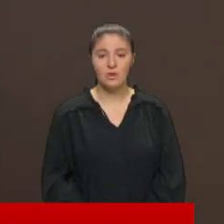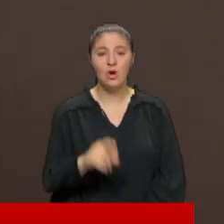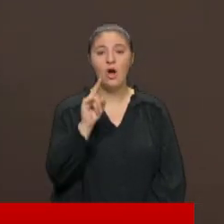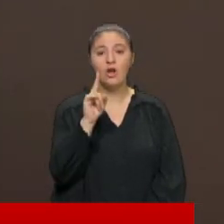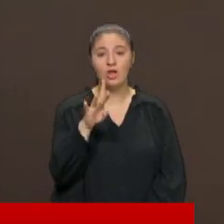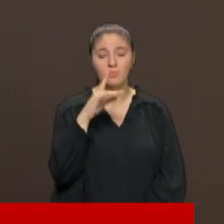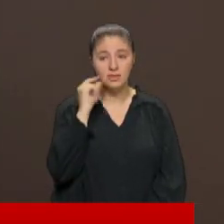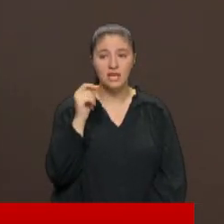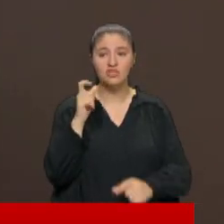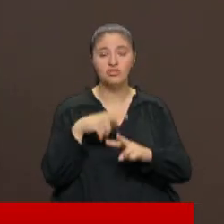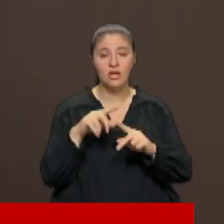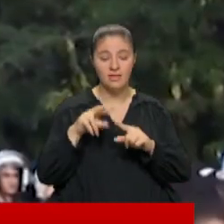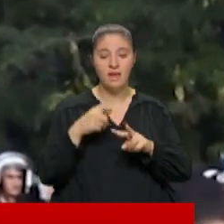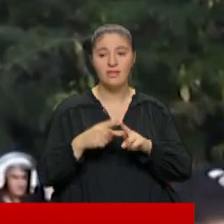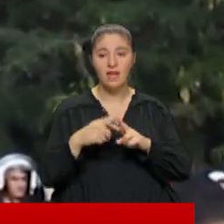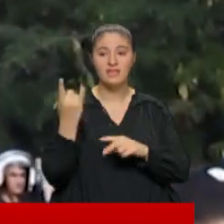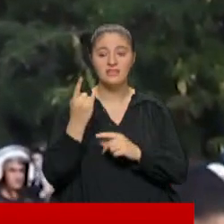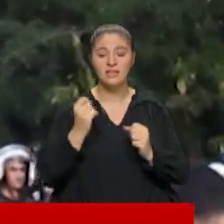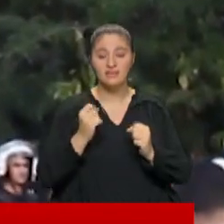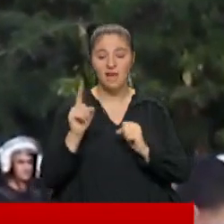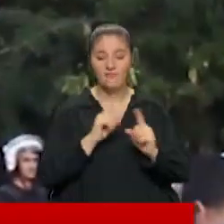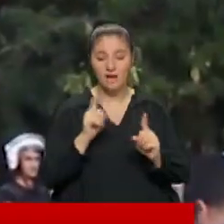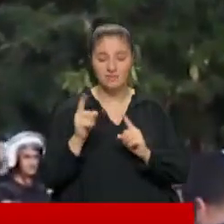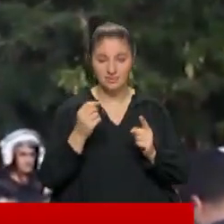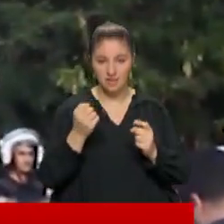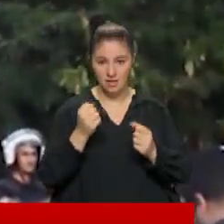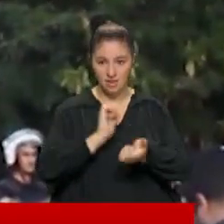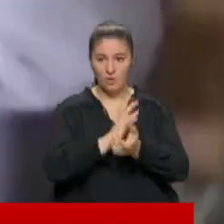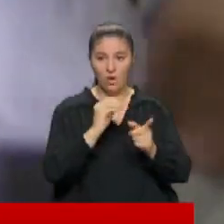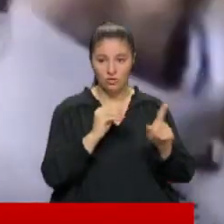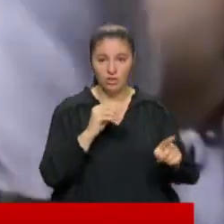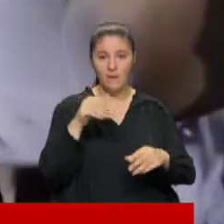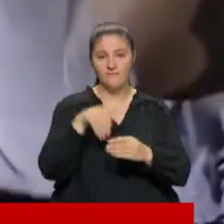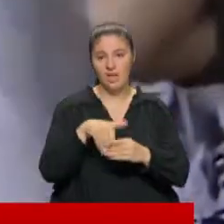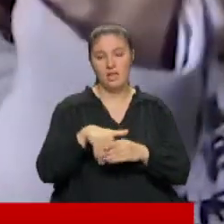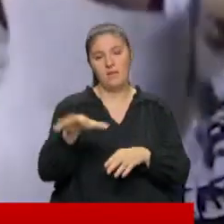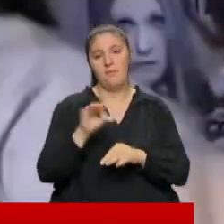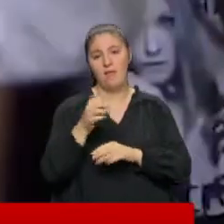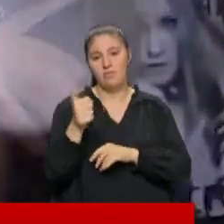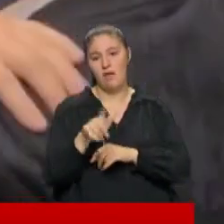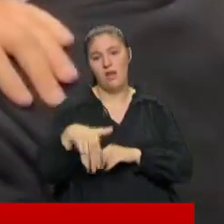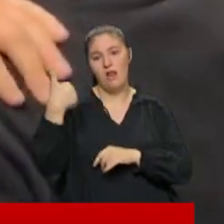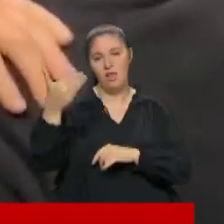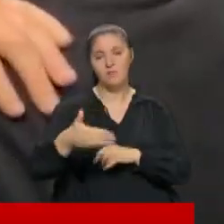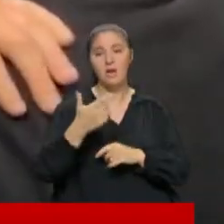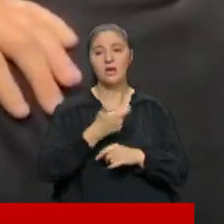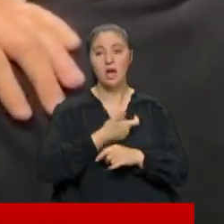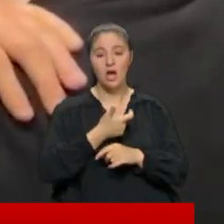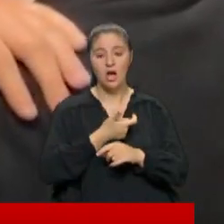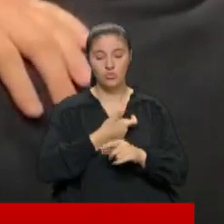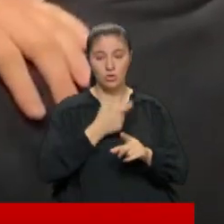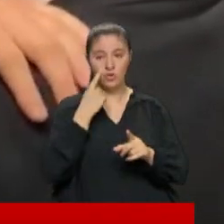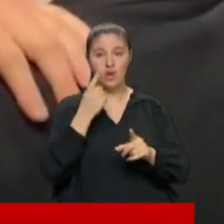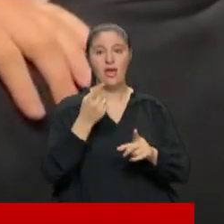14 Mayıs'ta Can Atalay Gezi davasından tutuklu olduğu dönemde milletvekili seçildi. Aradan yaklaşık 6 ay geçti. Yasama